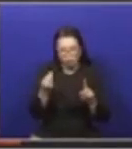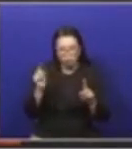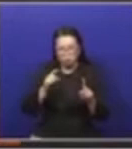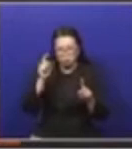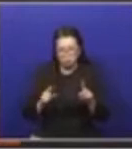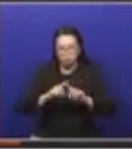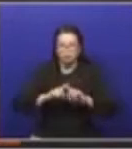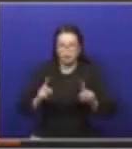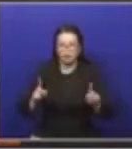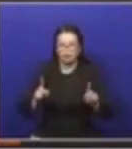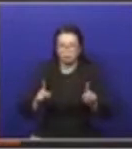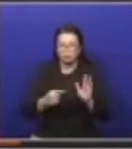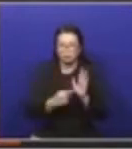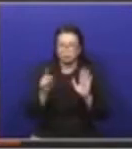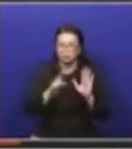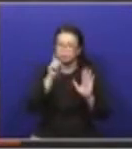ตอบคำถามคือมาตราส่วนที่แตกต่างกัน